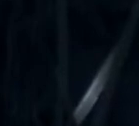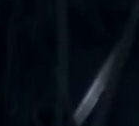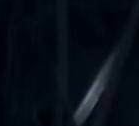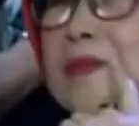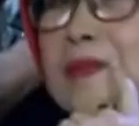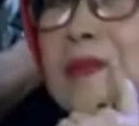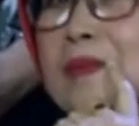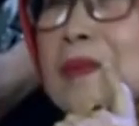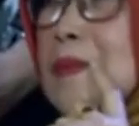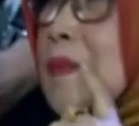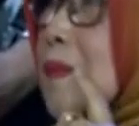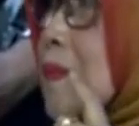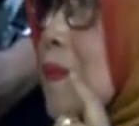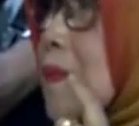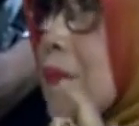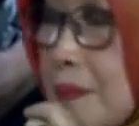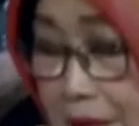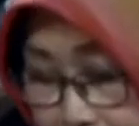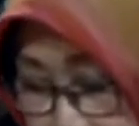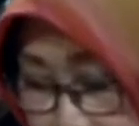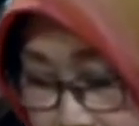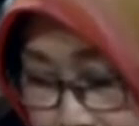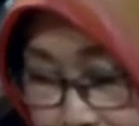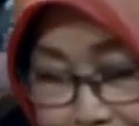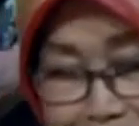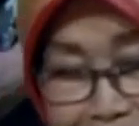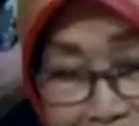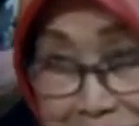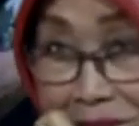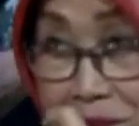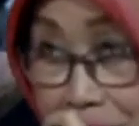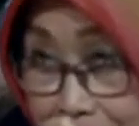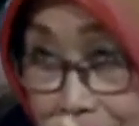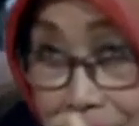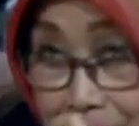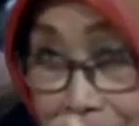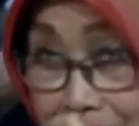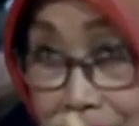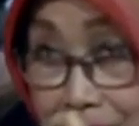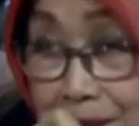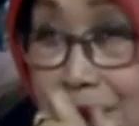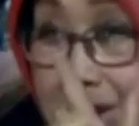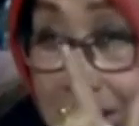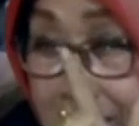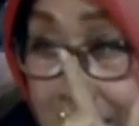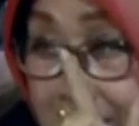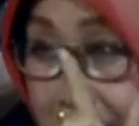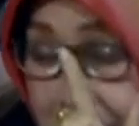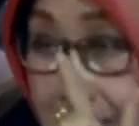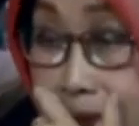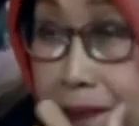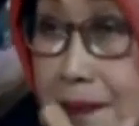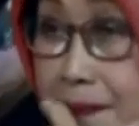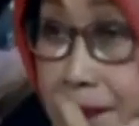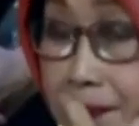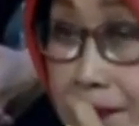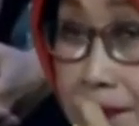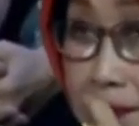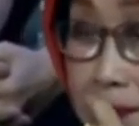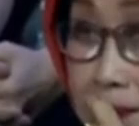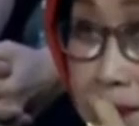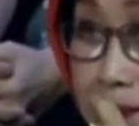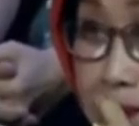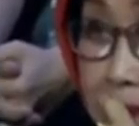tak malu-malu lagi menilai penampilan Gibran yang di luar ekspektasi dan tak begitu suka jika ditanya soal proses masuknya Cawapres